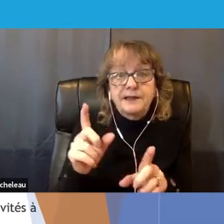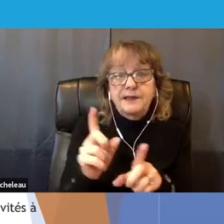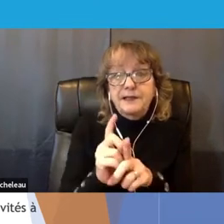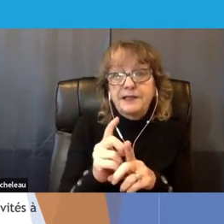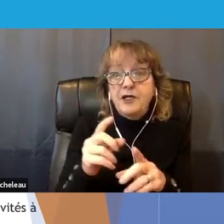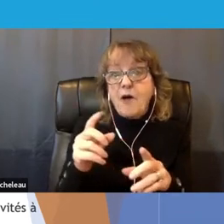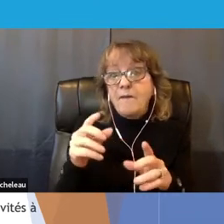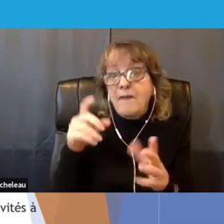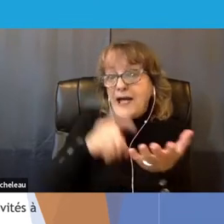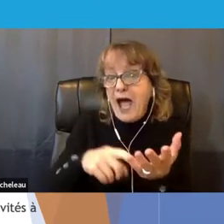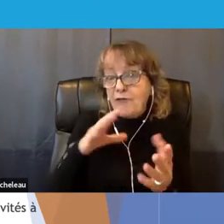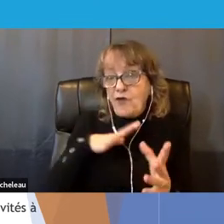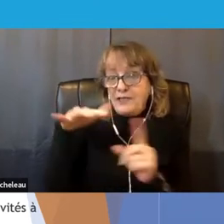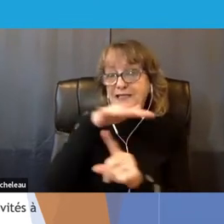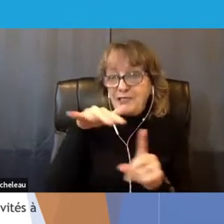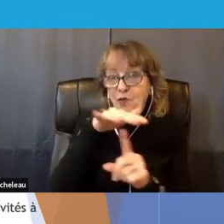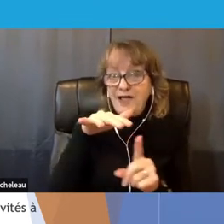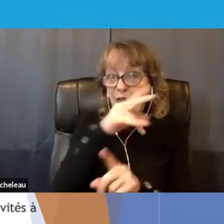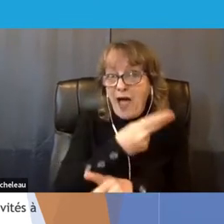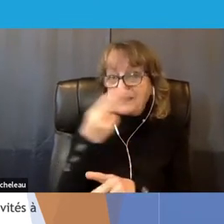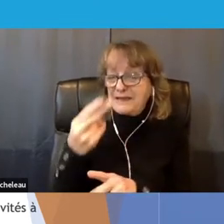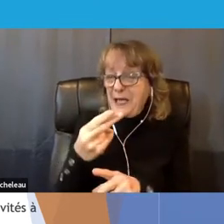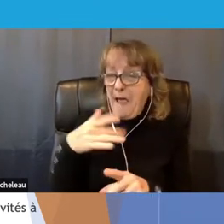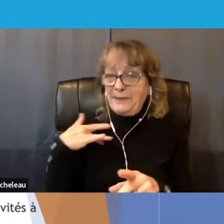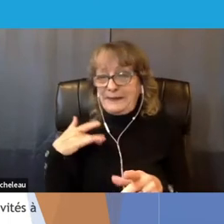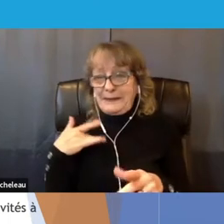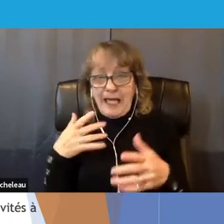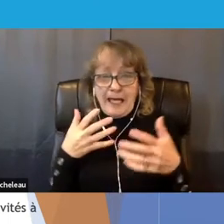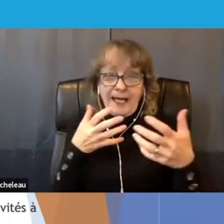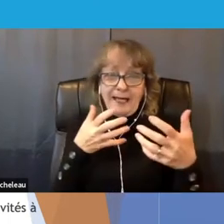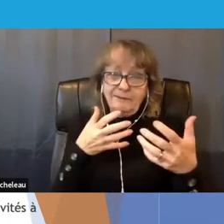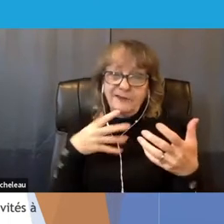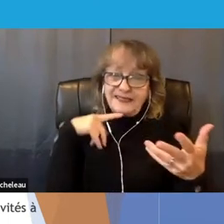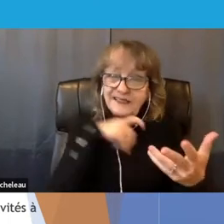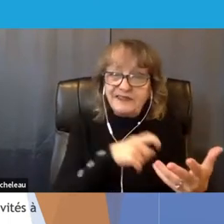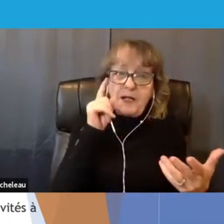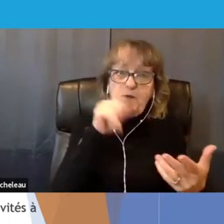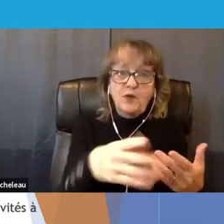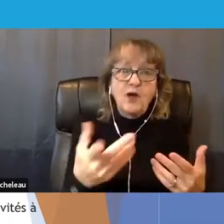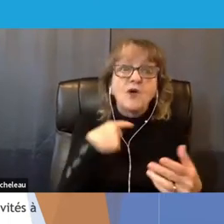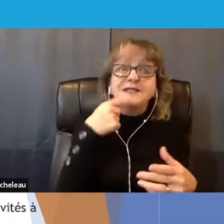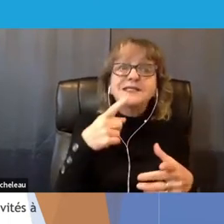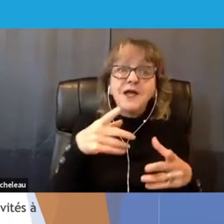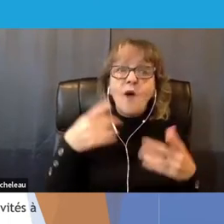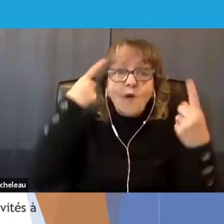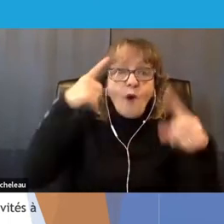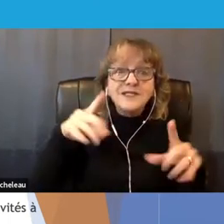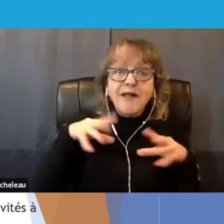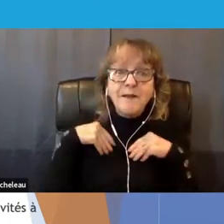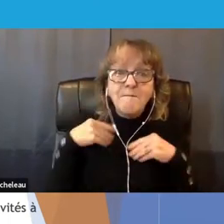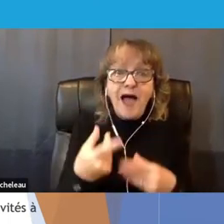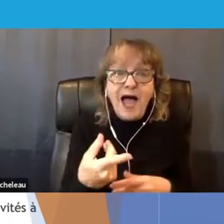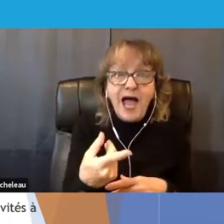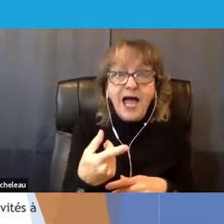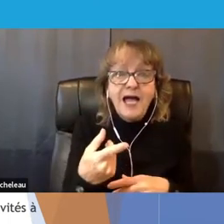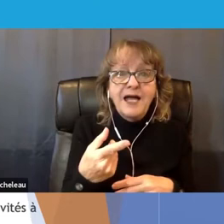de handicap. On dit que le consentement n'est valable que s'il